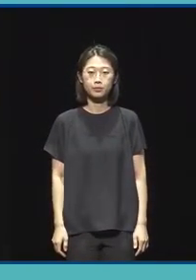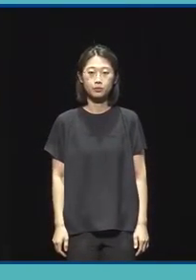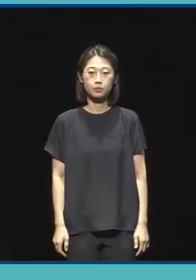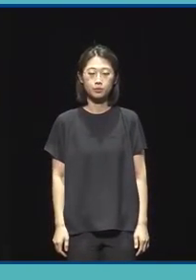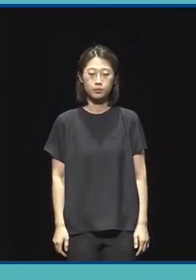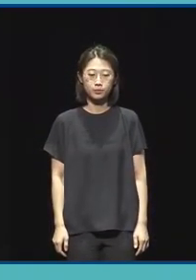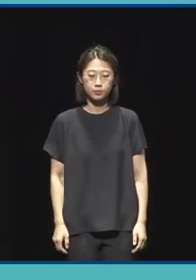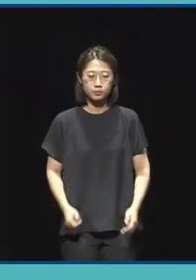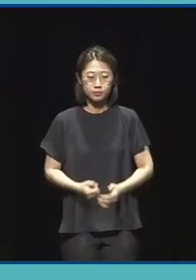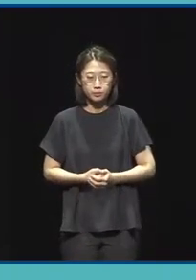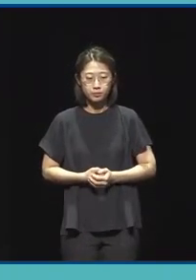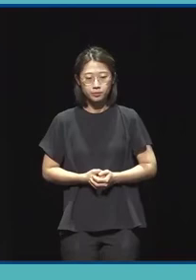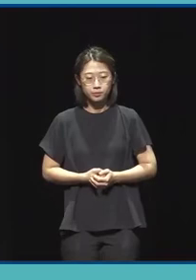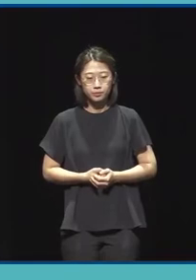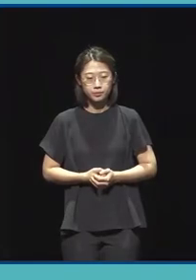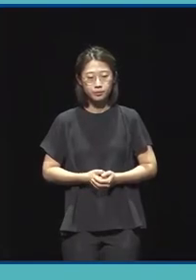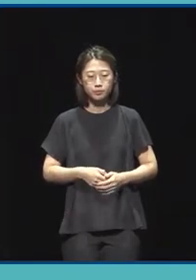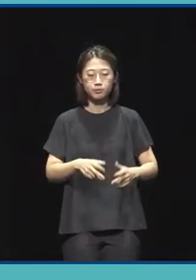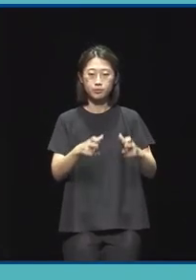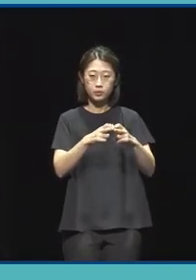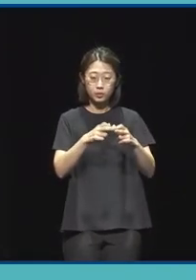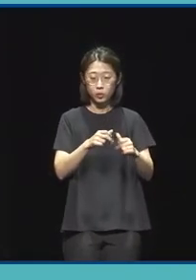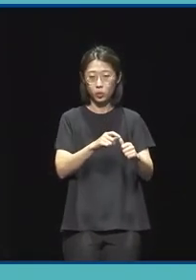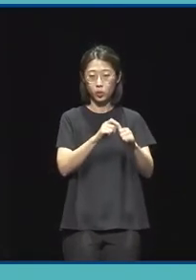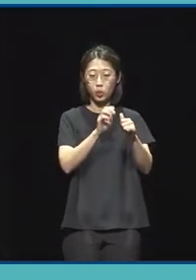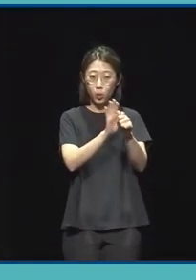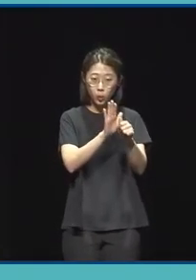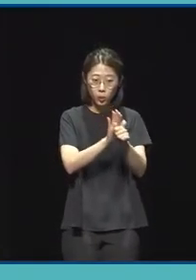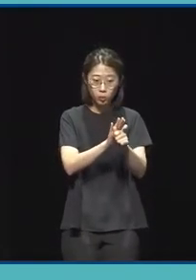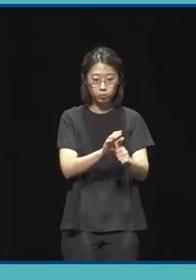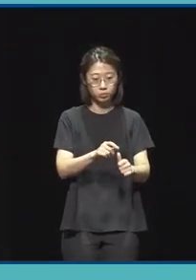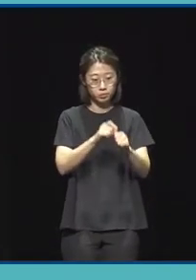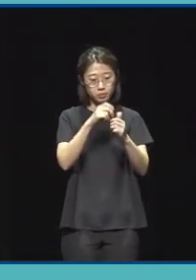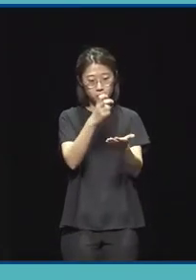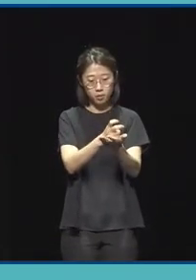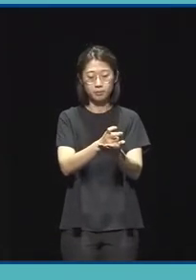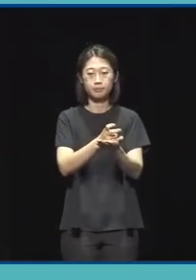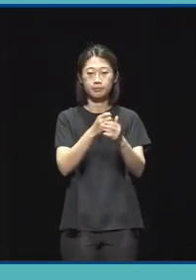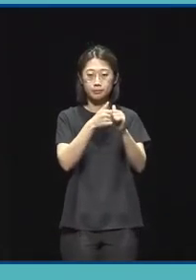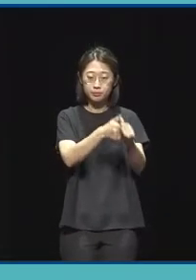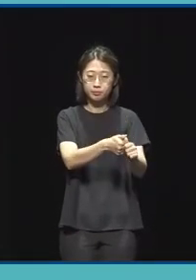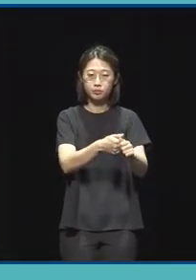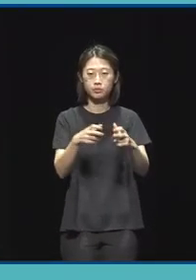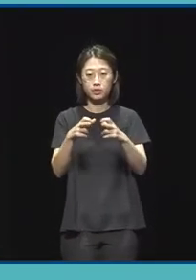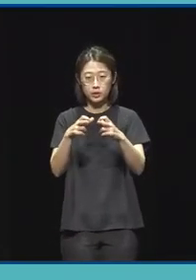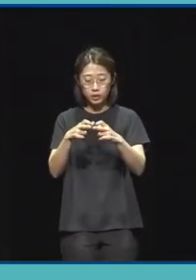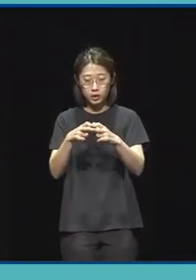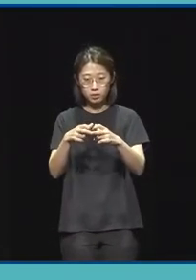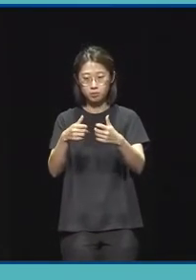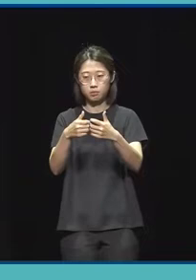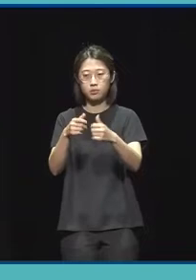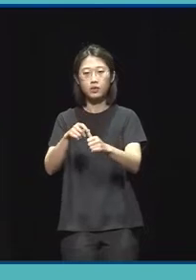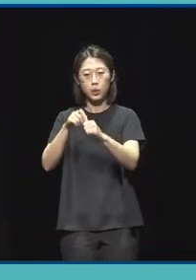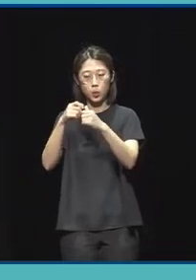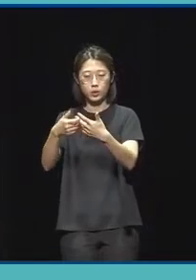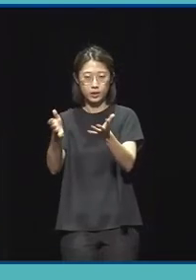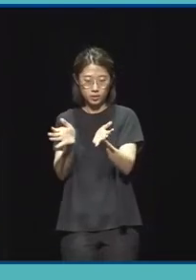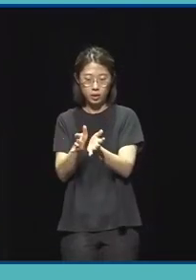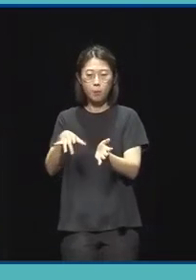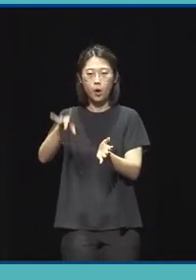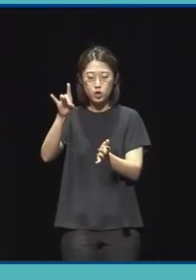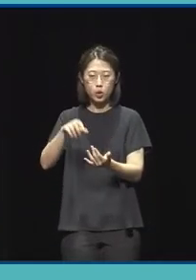문화예술기관 연수단원 사업은 장애인 고용 촉진 및 직업재활법에 의거하여 장애인 채용단체를 우선